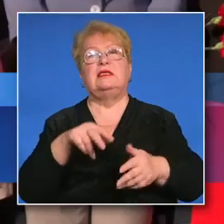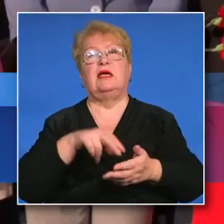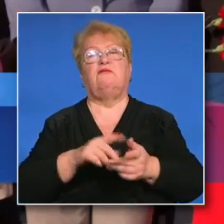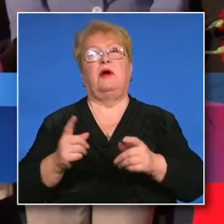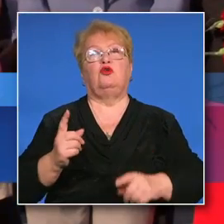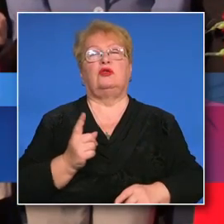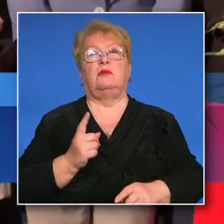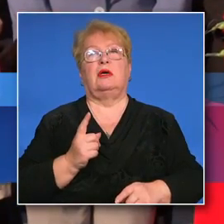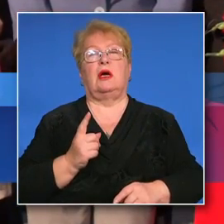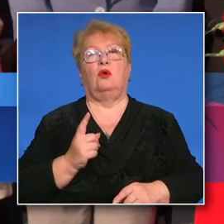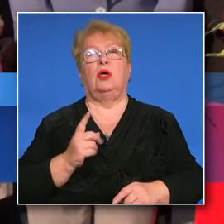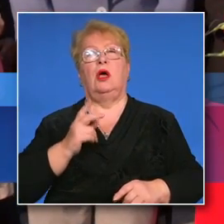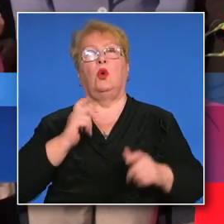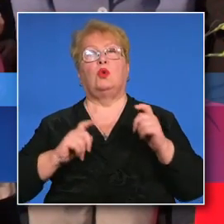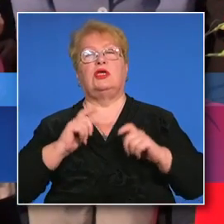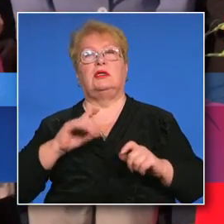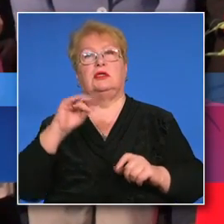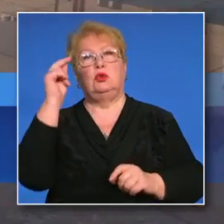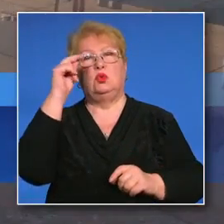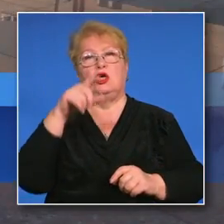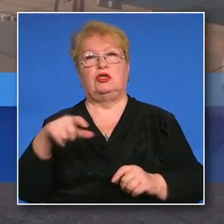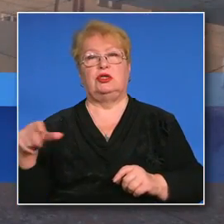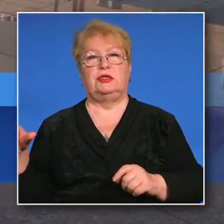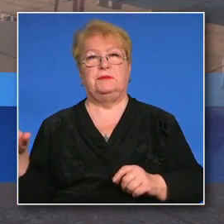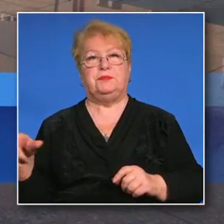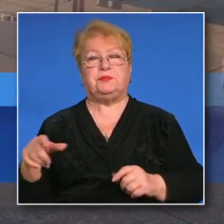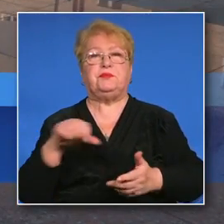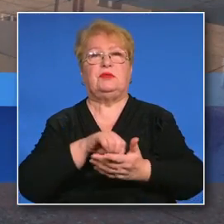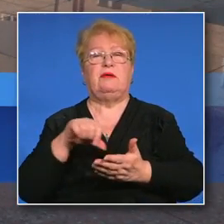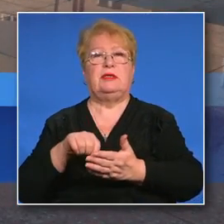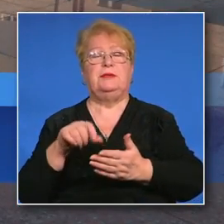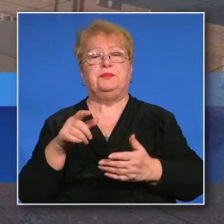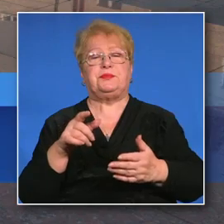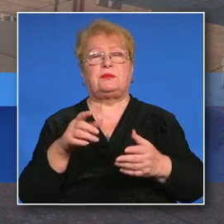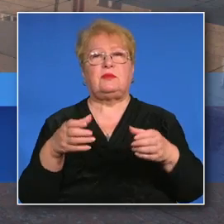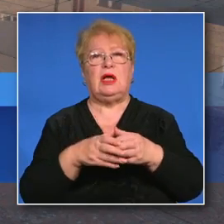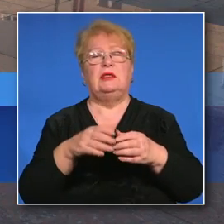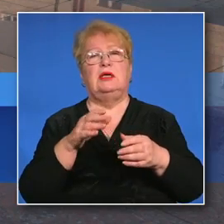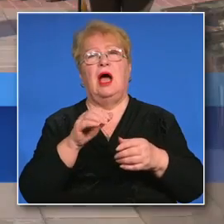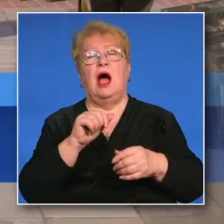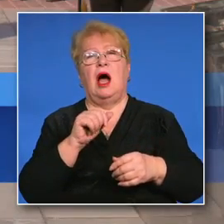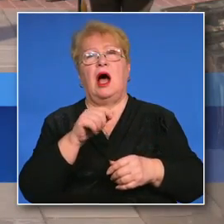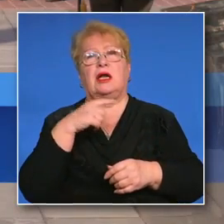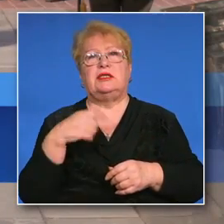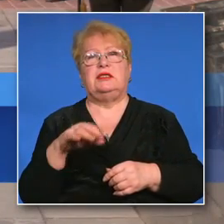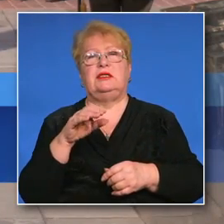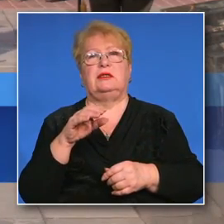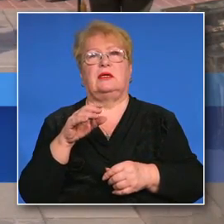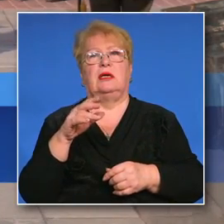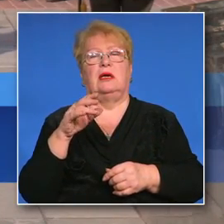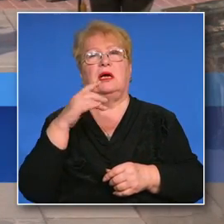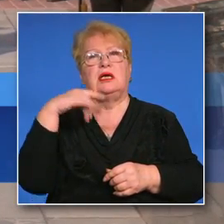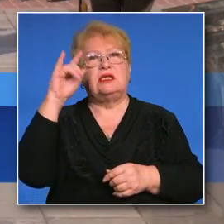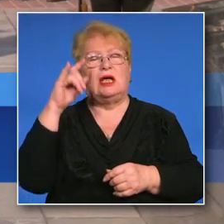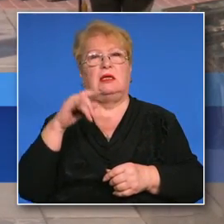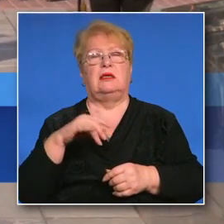почетном карауле курсанты и учащиеся. Представители иностранных делегаций из России, Сербии, Азербайджана, Китая и Казахстана